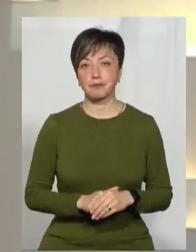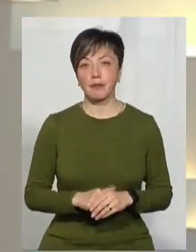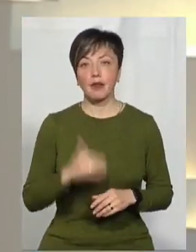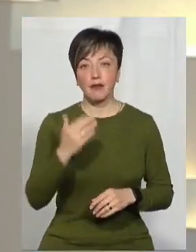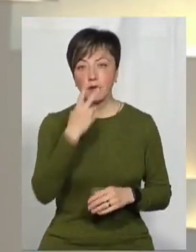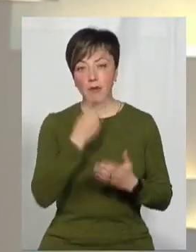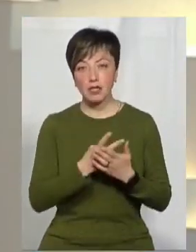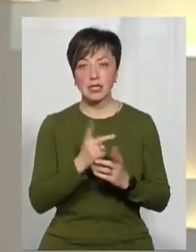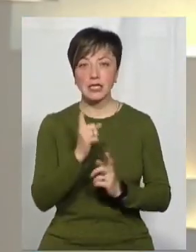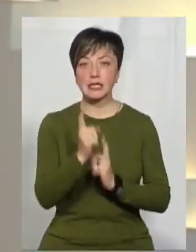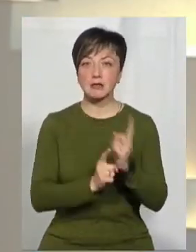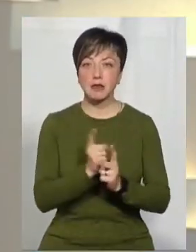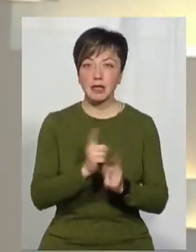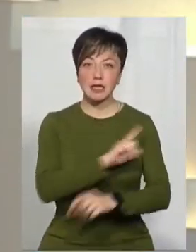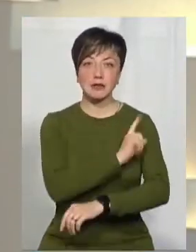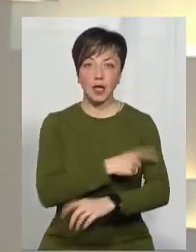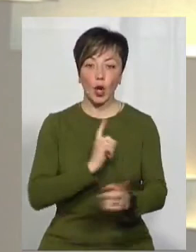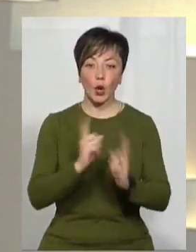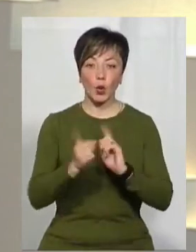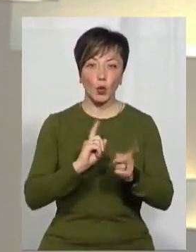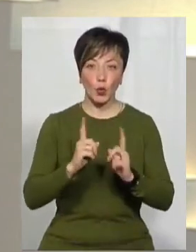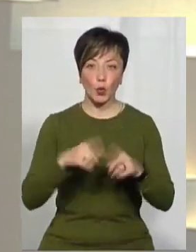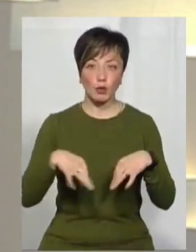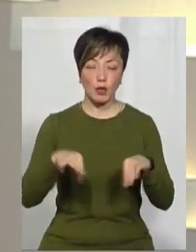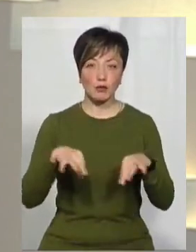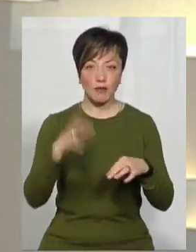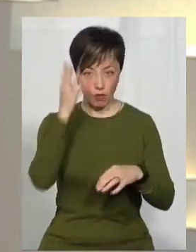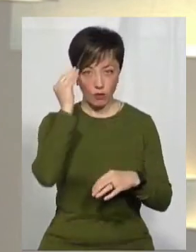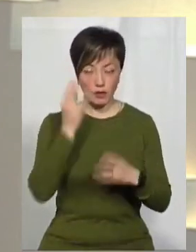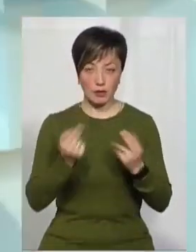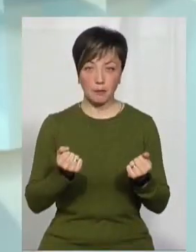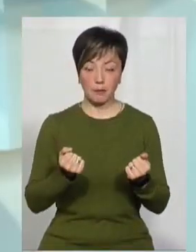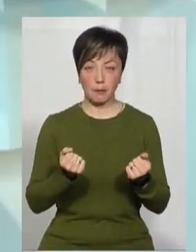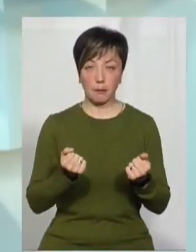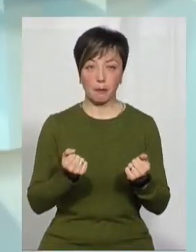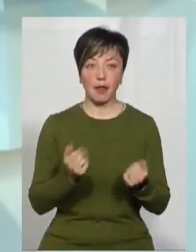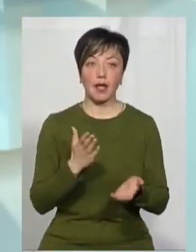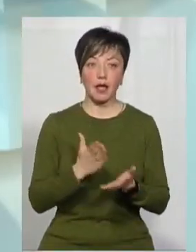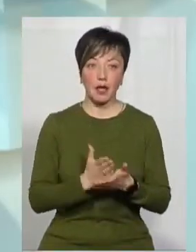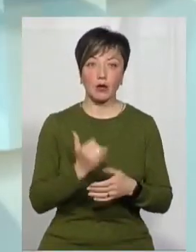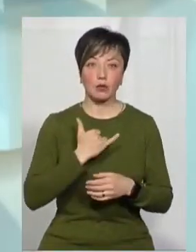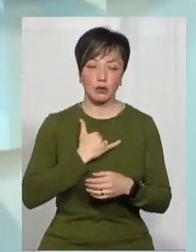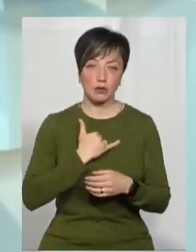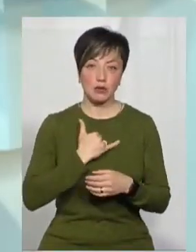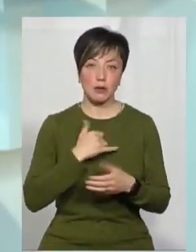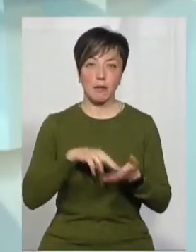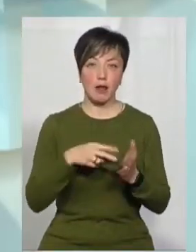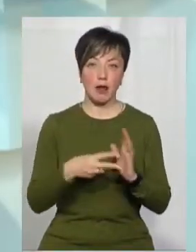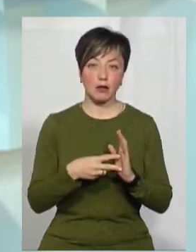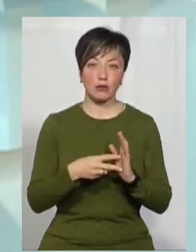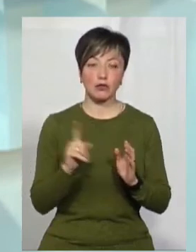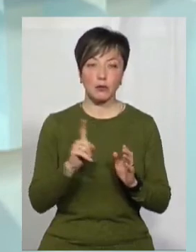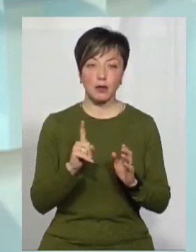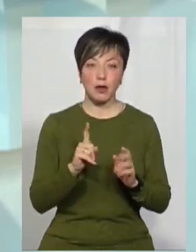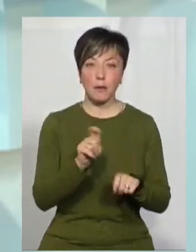зміни в інтенсивності руху і чи це враховуєте у капітальному ремонті? Звичайно, якби ну є в нас, скажімо так, плани для того, щоб